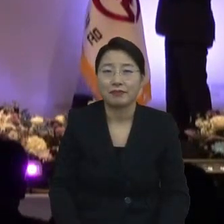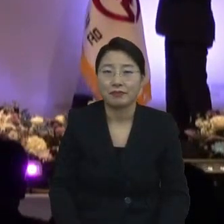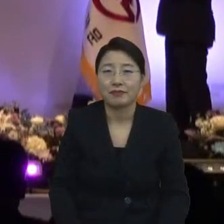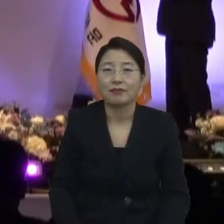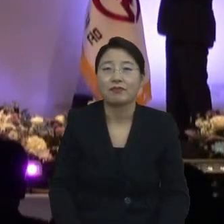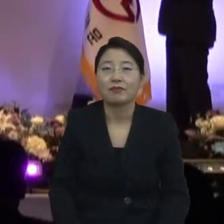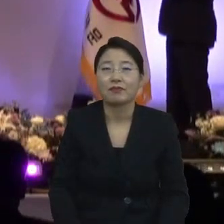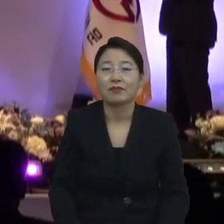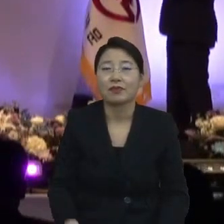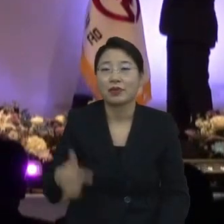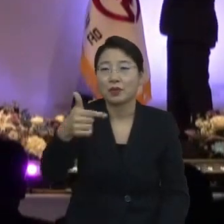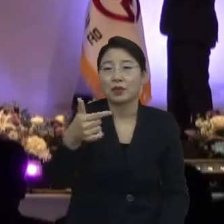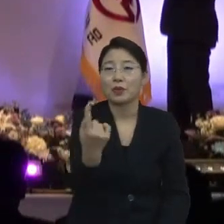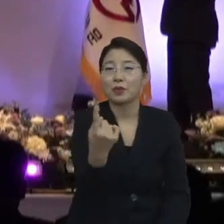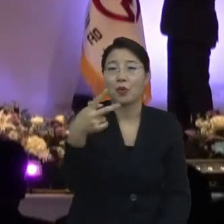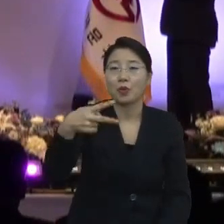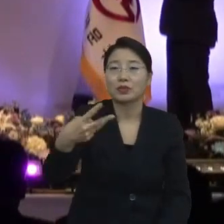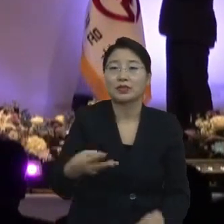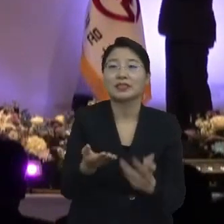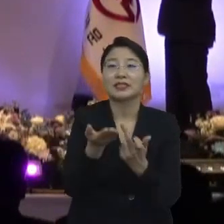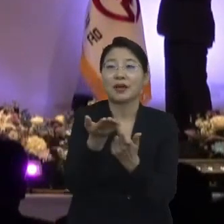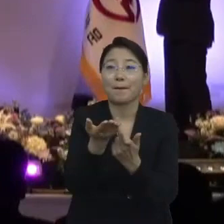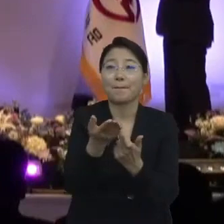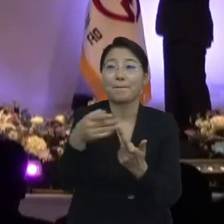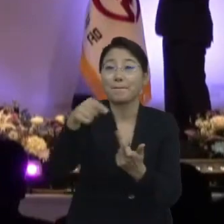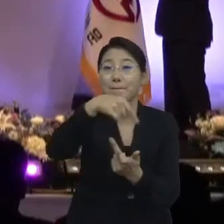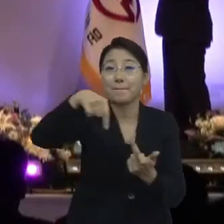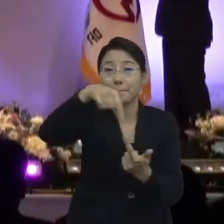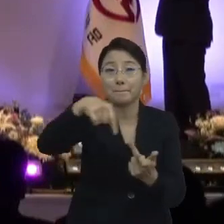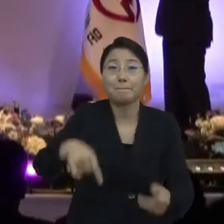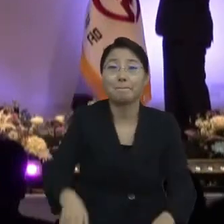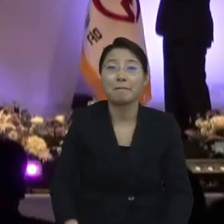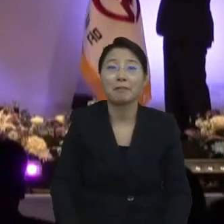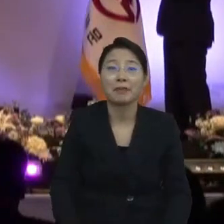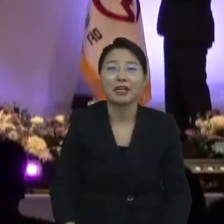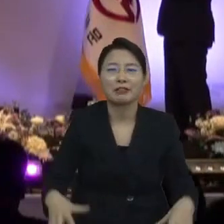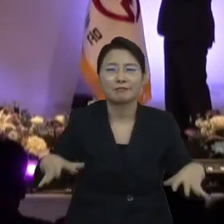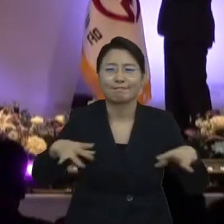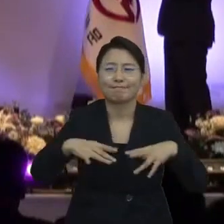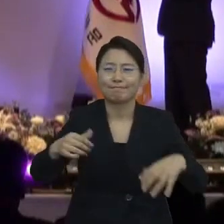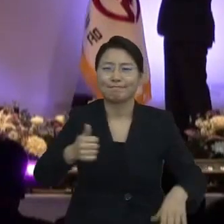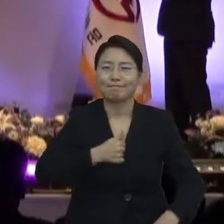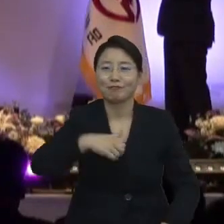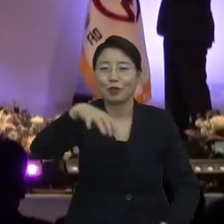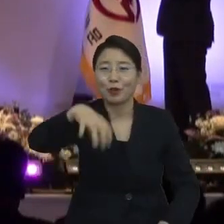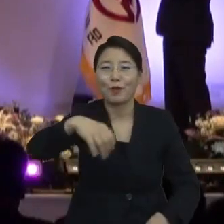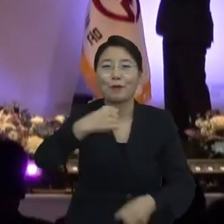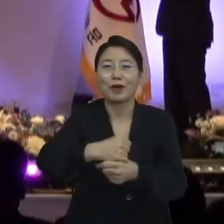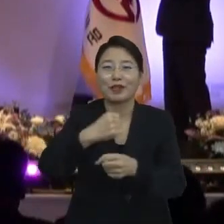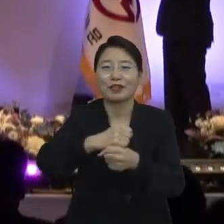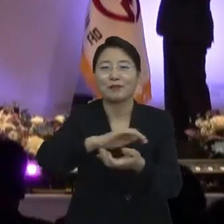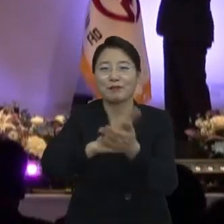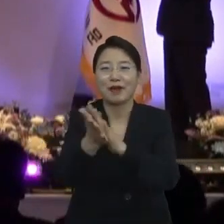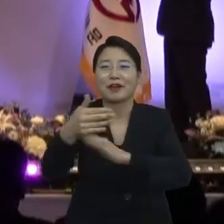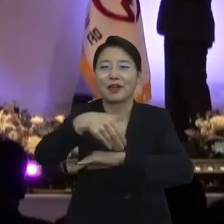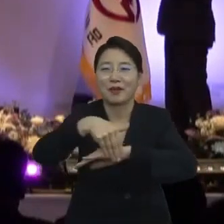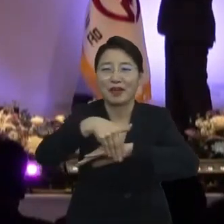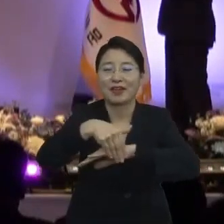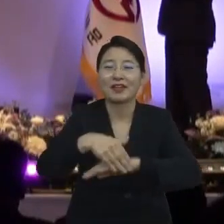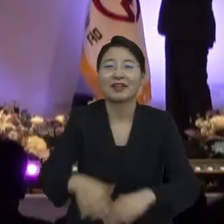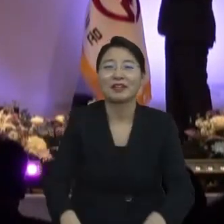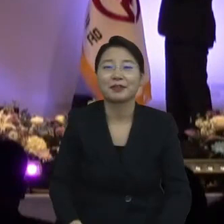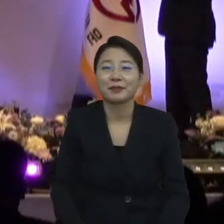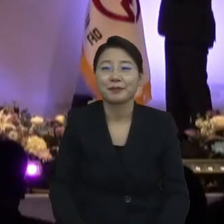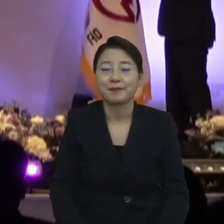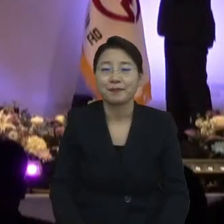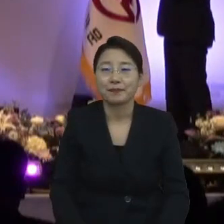여기 이제 노들섬인데, 노들섬이 아주 자랑스러운 공간으로 바뀌게 됩니다.